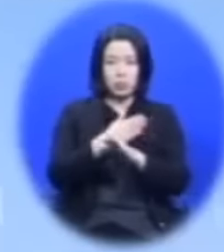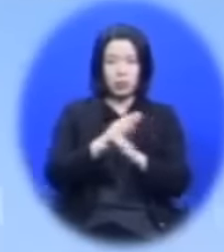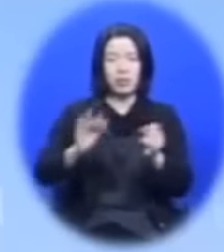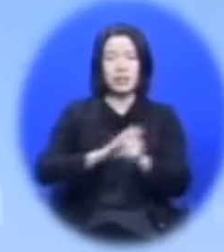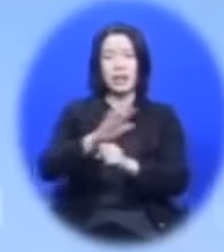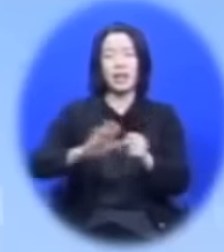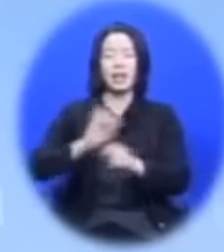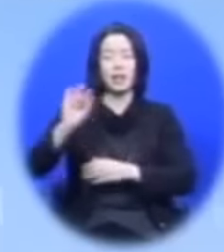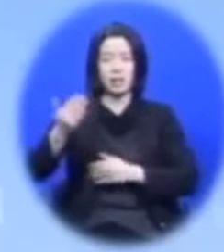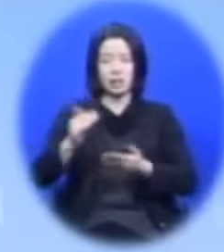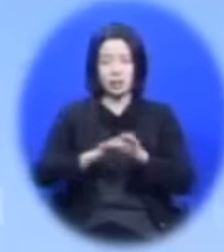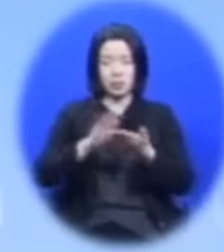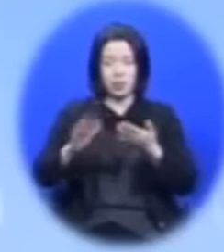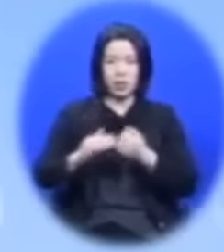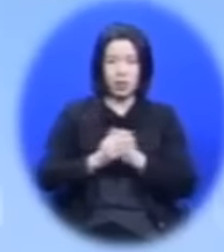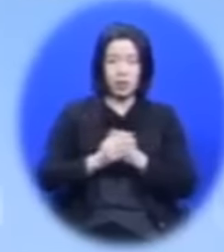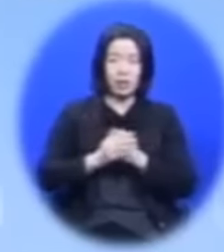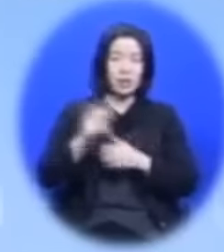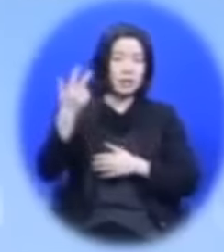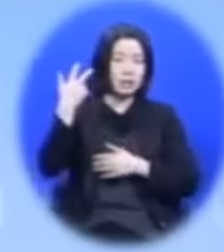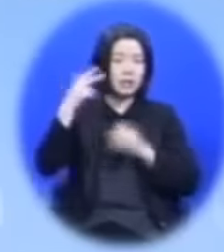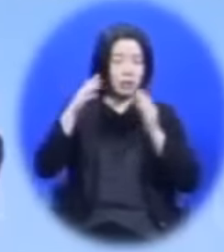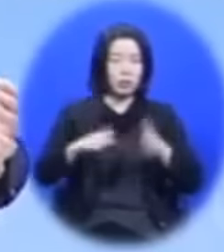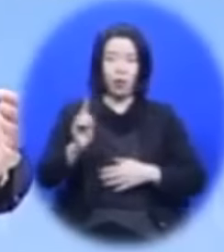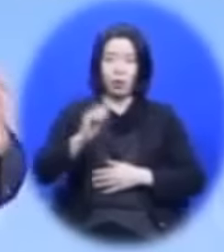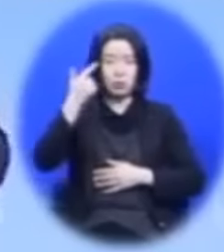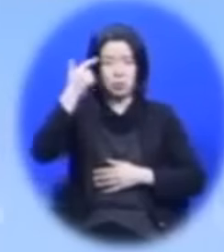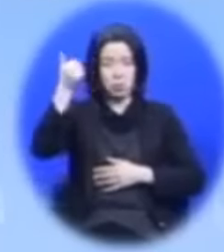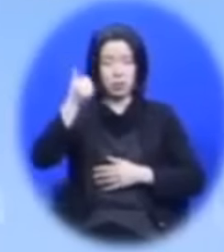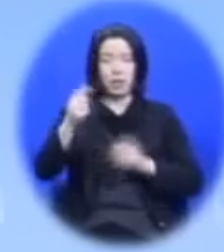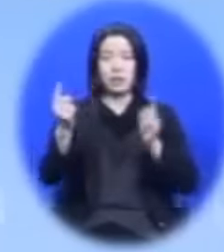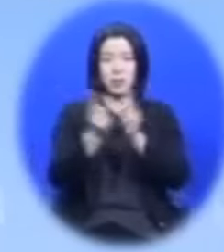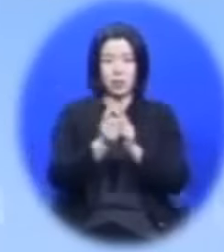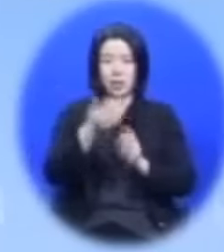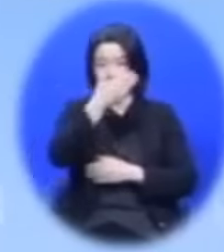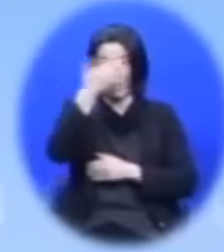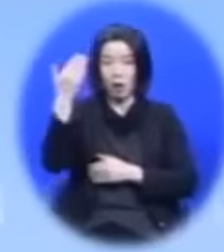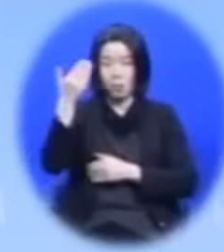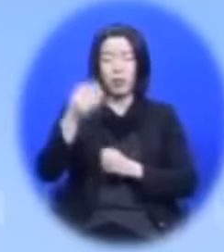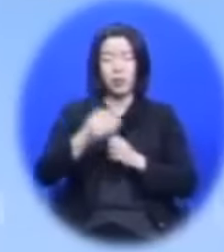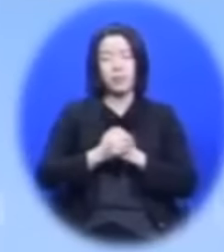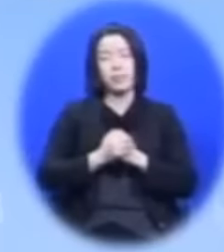합니다. 지난 주간에 어느 목사님을 만났는데 젊은 목사님이세요.